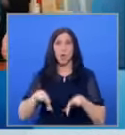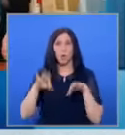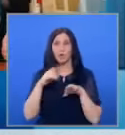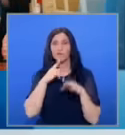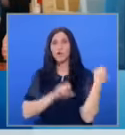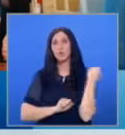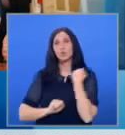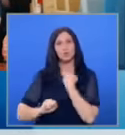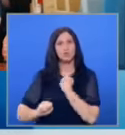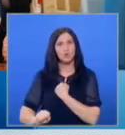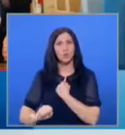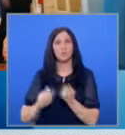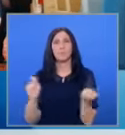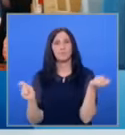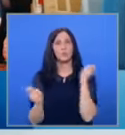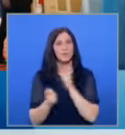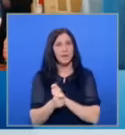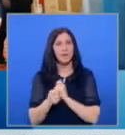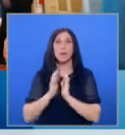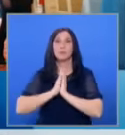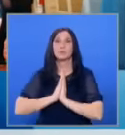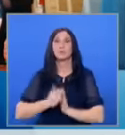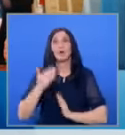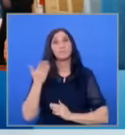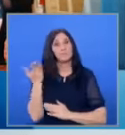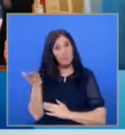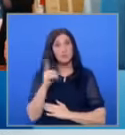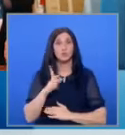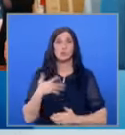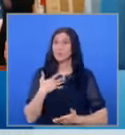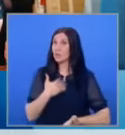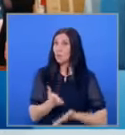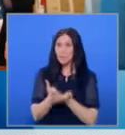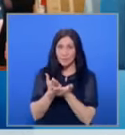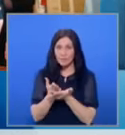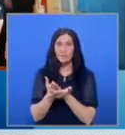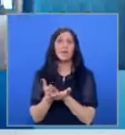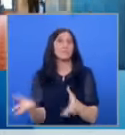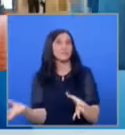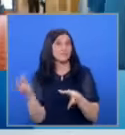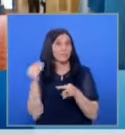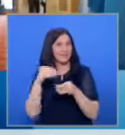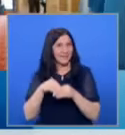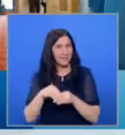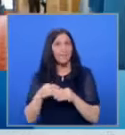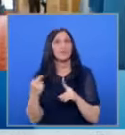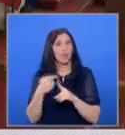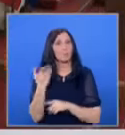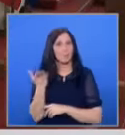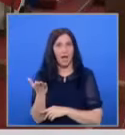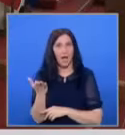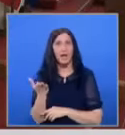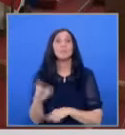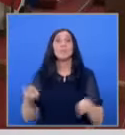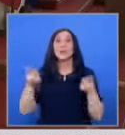за конституционни промени и призова онези, които искат да ги подкрепят, да се присъединят към тях.